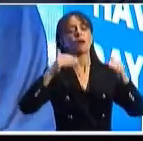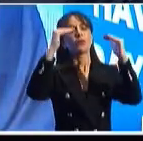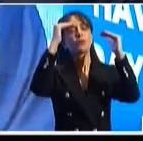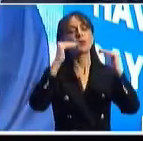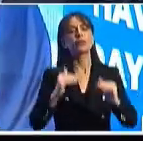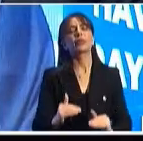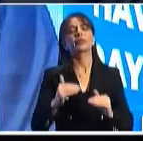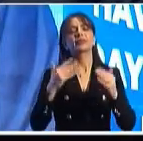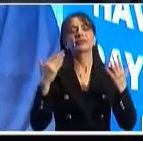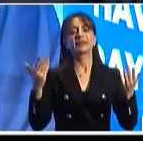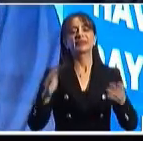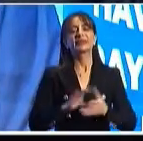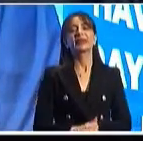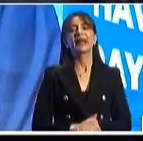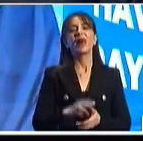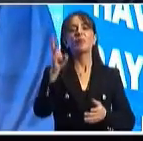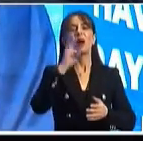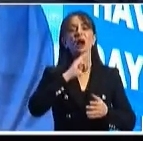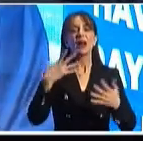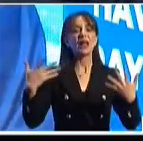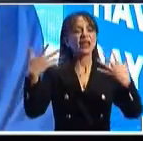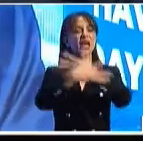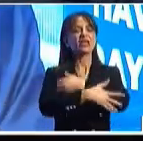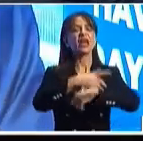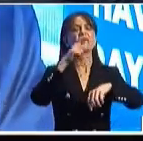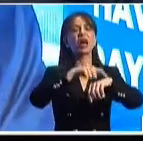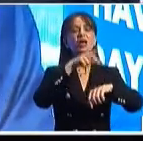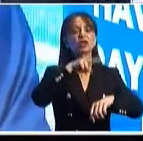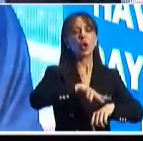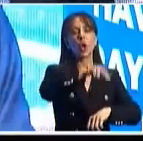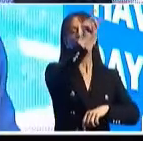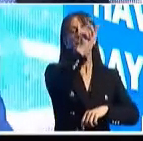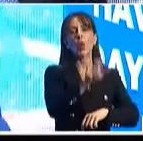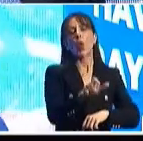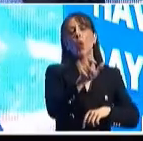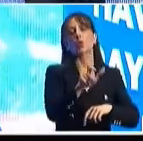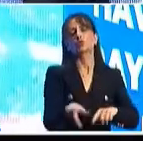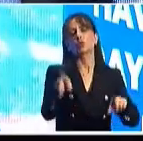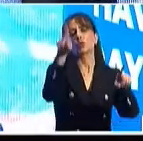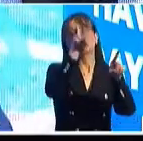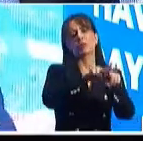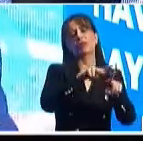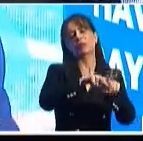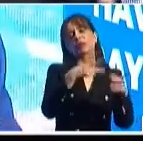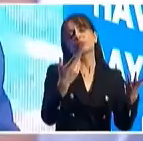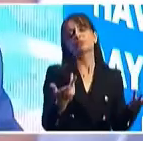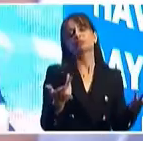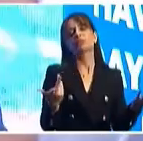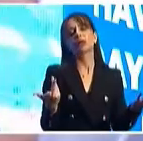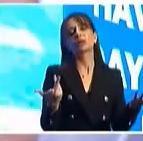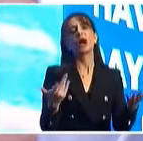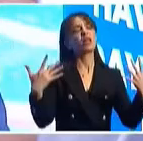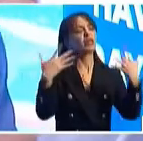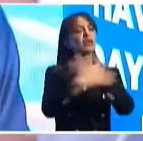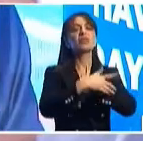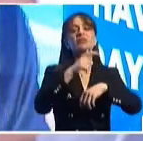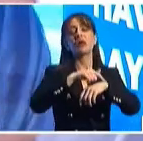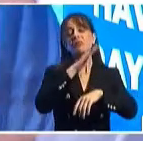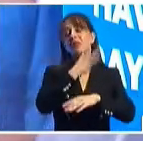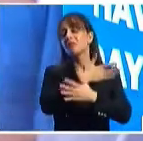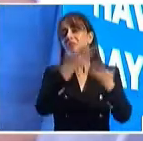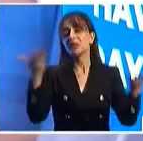olacak. Marmaray'ı gece saatlerinde yolcu taşımada kullanmamızı sağlayacak. Gece saatlerinde biliyorsunuz